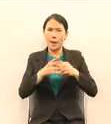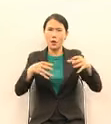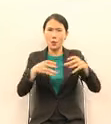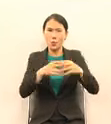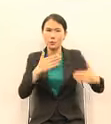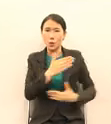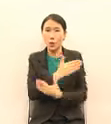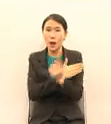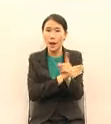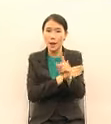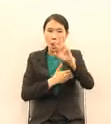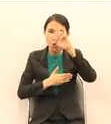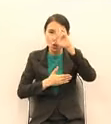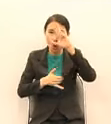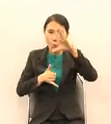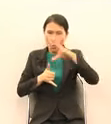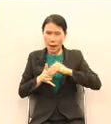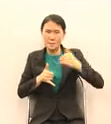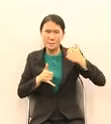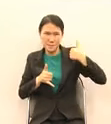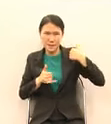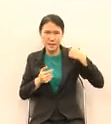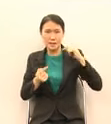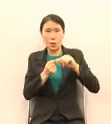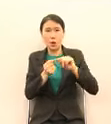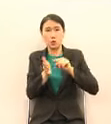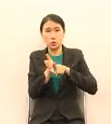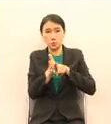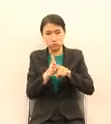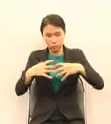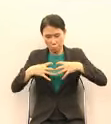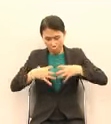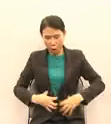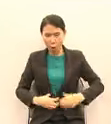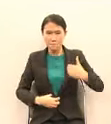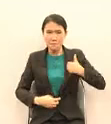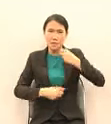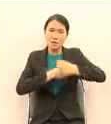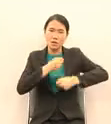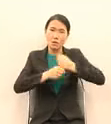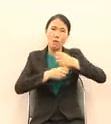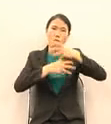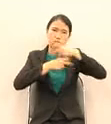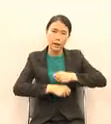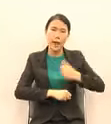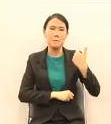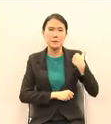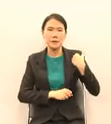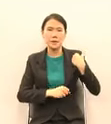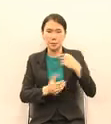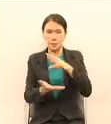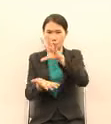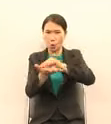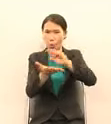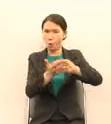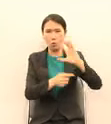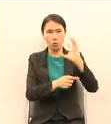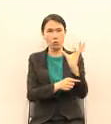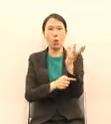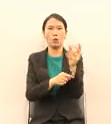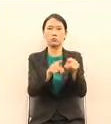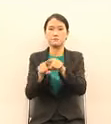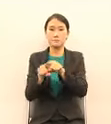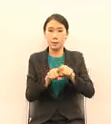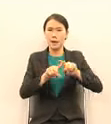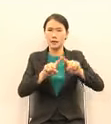ที่มีโรคอยู่แล้วก็มีโรคทางปอดแล้วก็สูงอายุอันนั้นก็คงยังเป็นข้อมูลที่ยืนยันทั่วโลกเป็นอย่างนั้นนะครับ